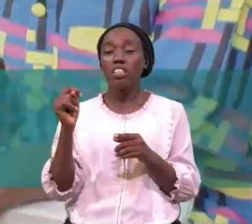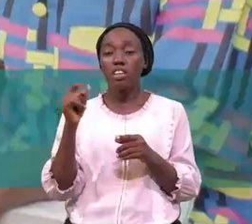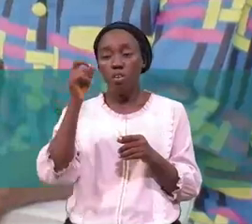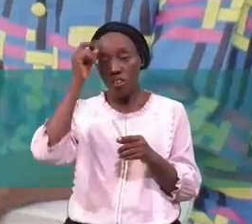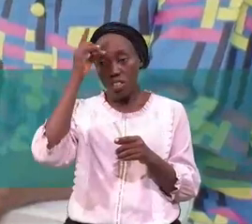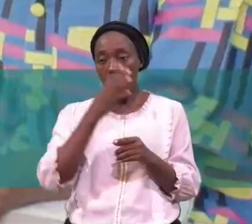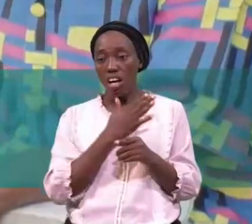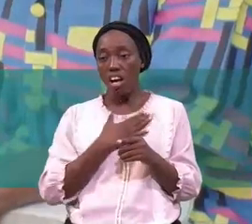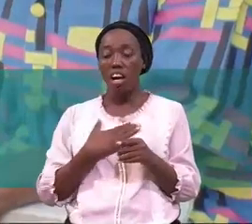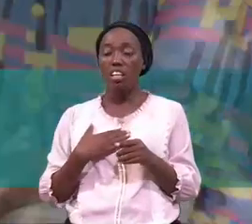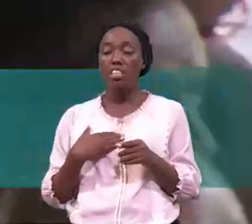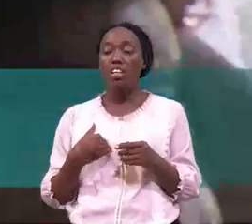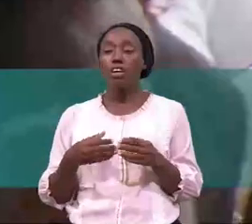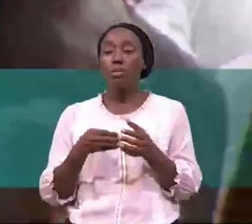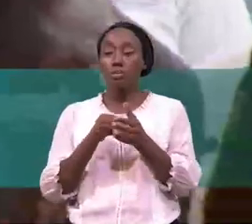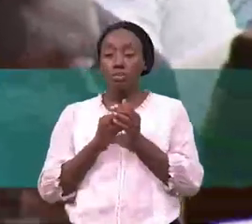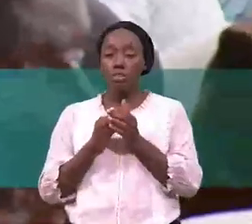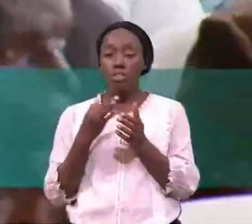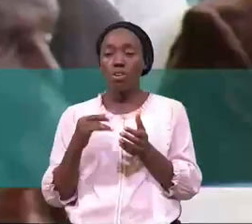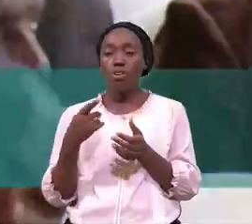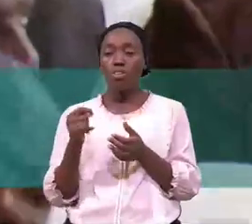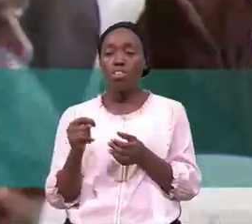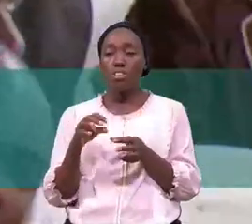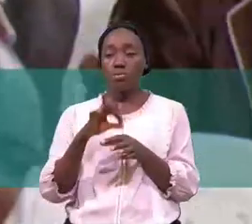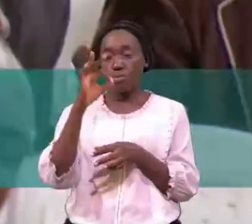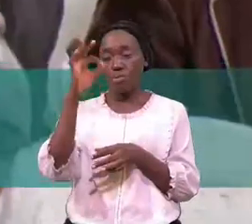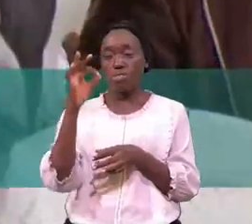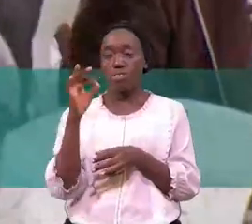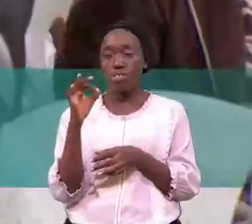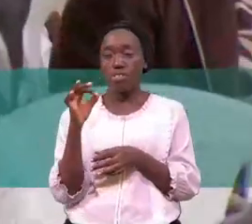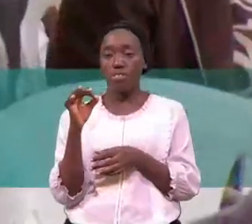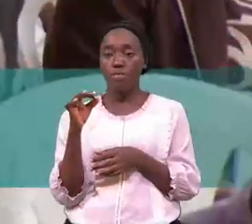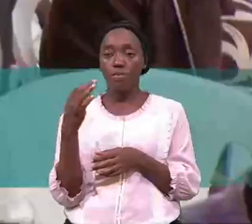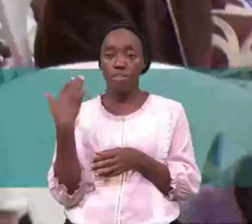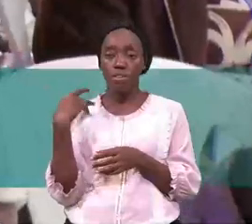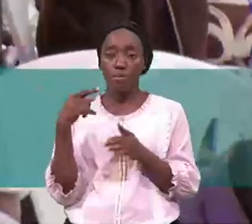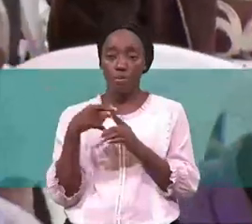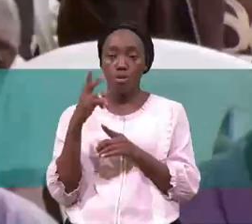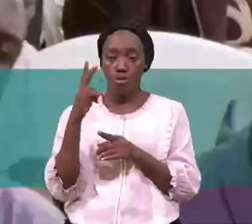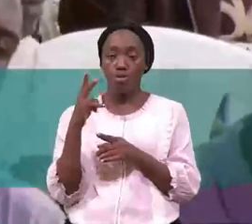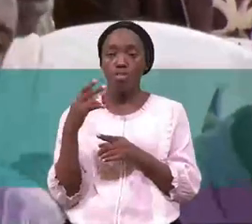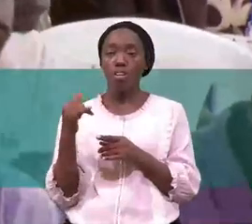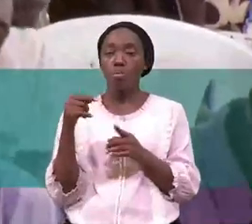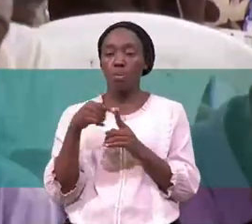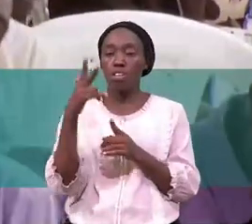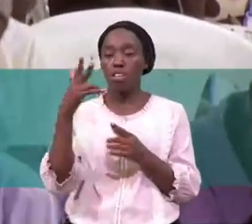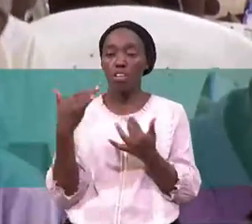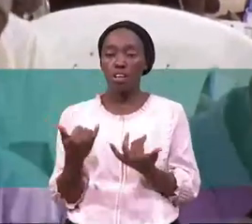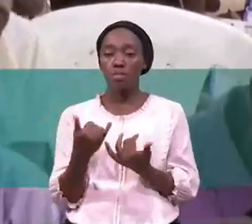Troisième point, la compréhension et la possession des dons de l'Esprit. Il nous donne les dons de l'Esprit.